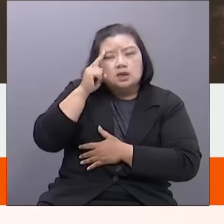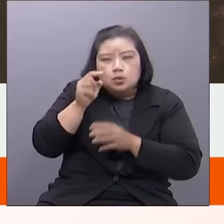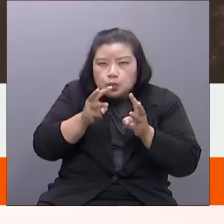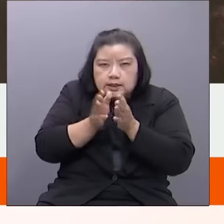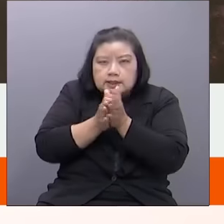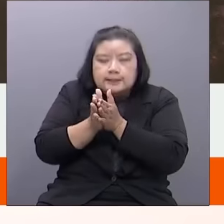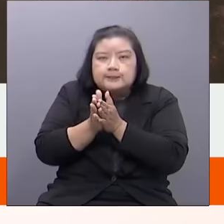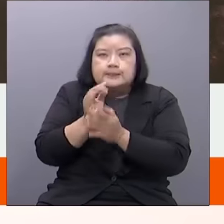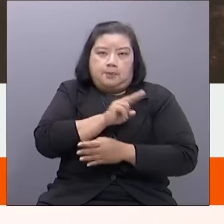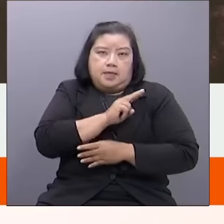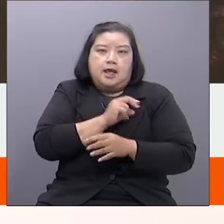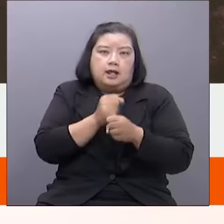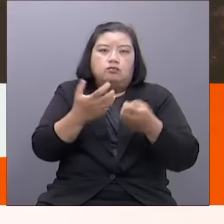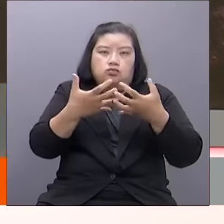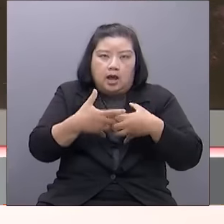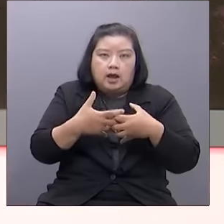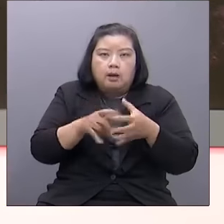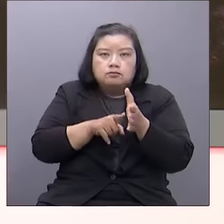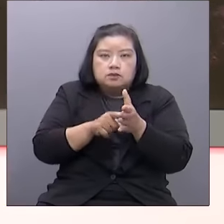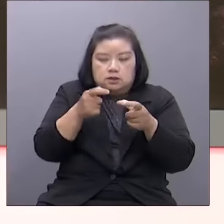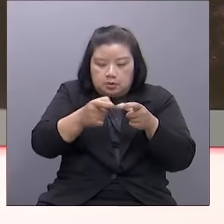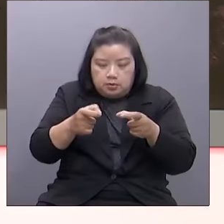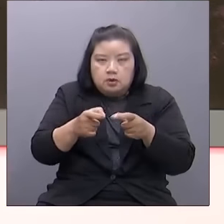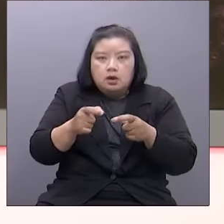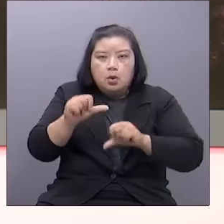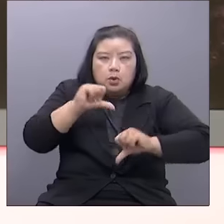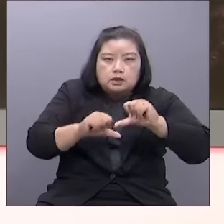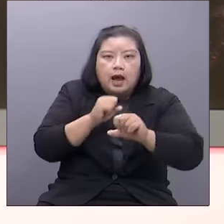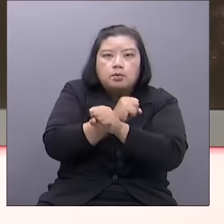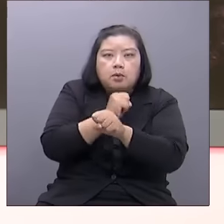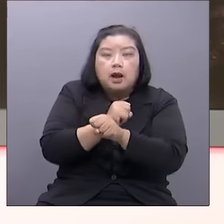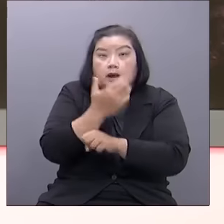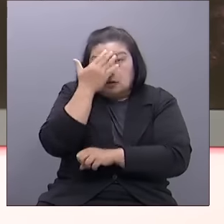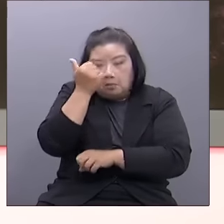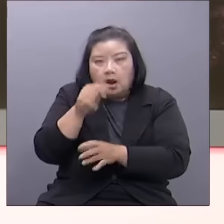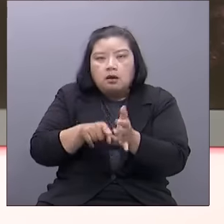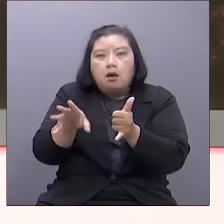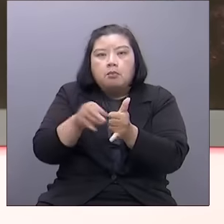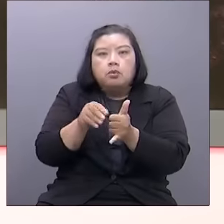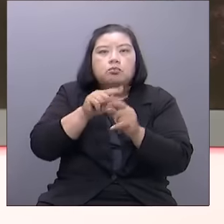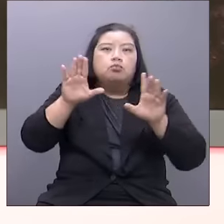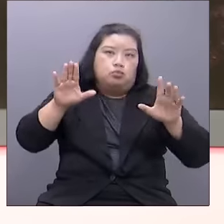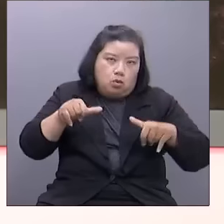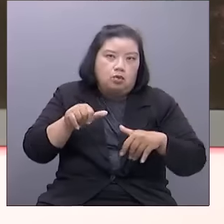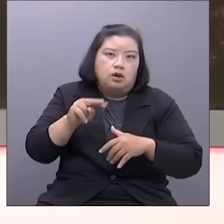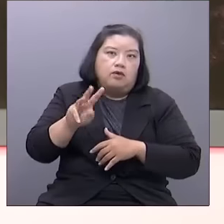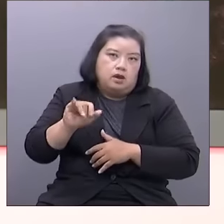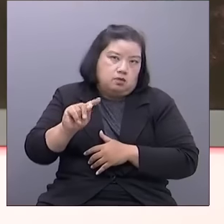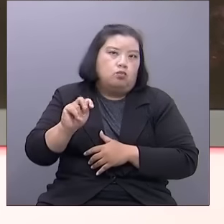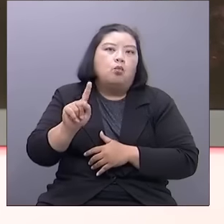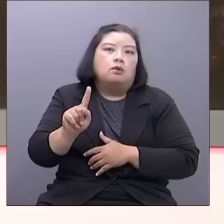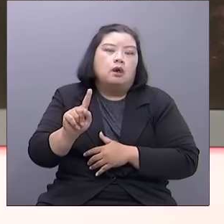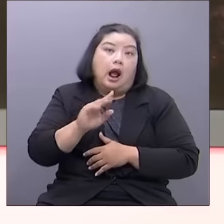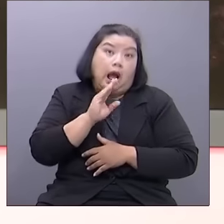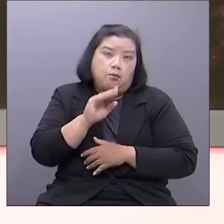ผลิตวัคซีนเพื่อเตรียมพร้อมรับมือถ้าไข้หวัดนกสายพันธุ์ H5N1 เริ่มแพร่ระบาดเป็นวงกว้างมากขึ้นและติดต่อม